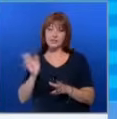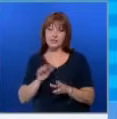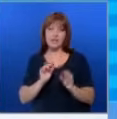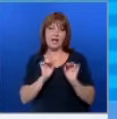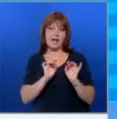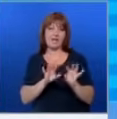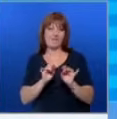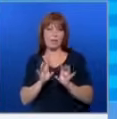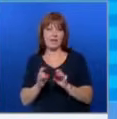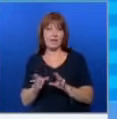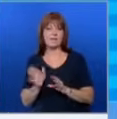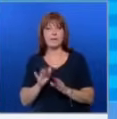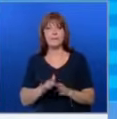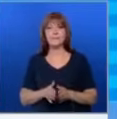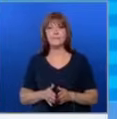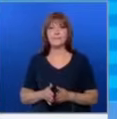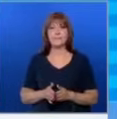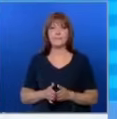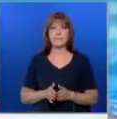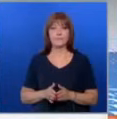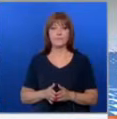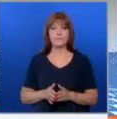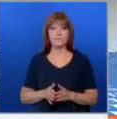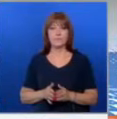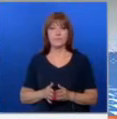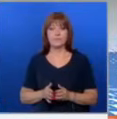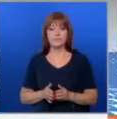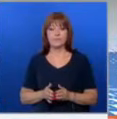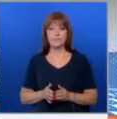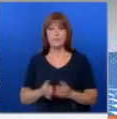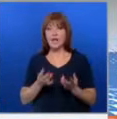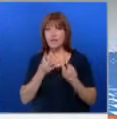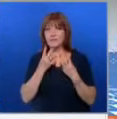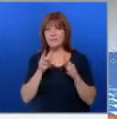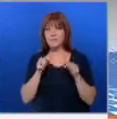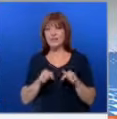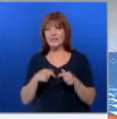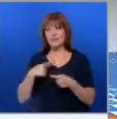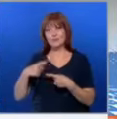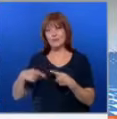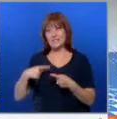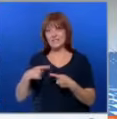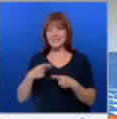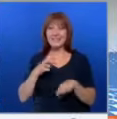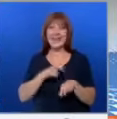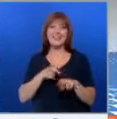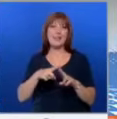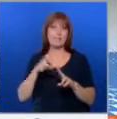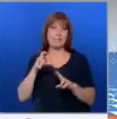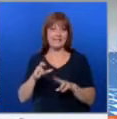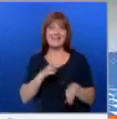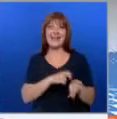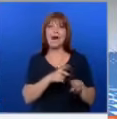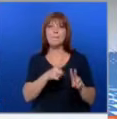рамките на емисията и на bntnews.bg. И сега към днешното развитие по сагата в ДПС.